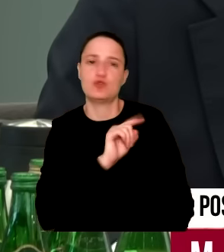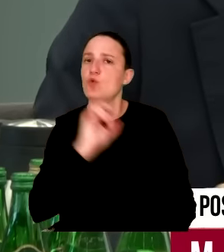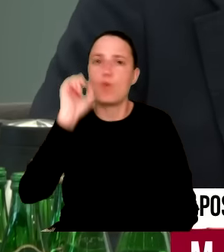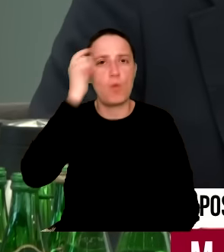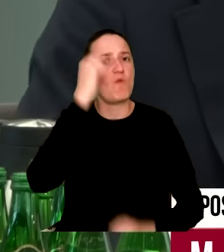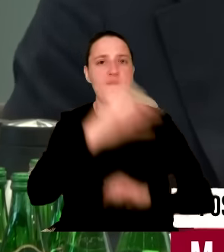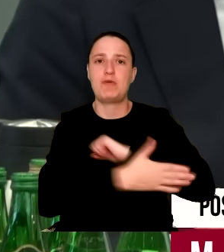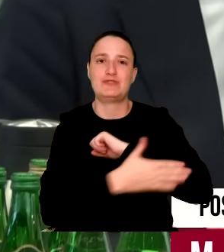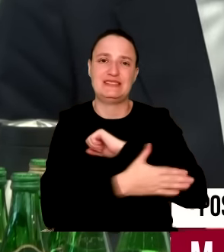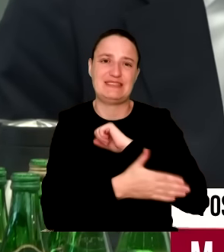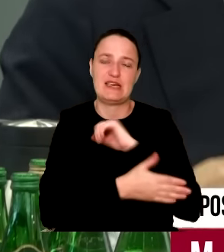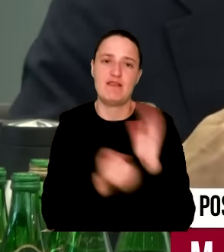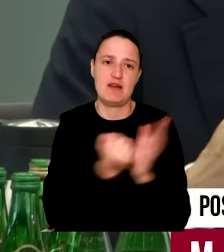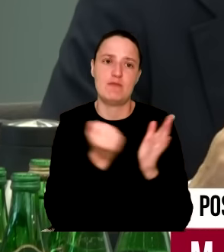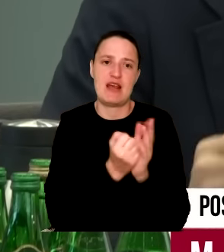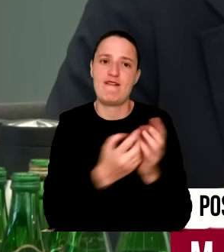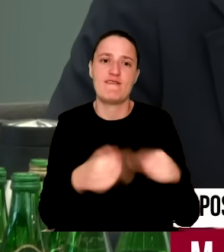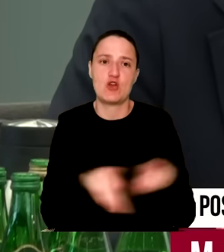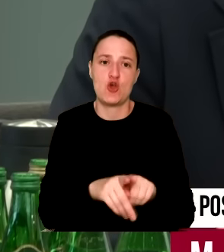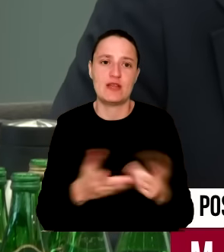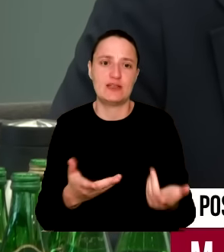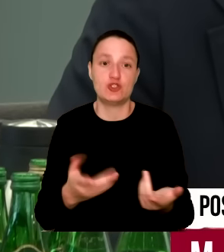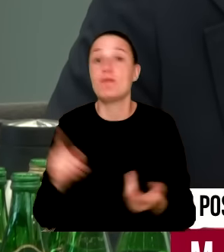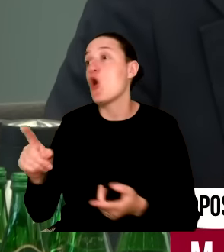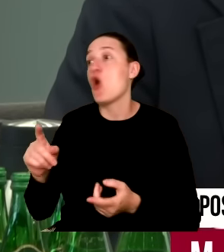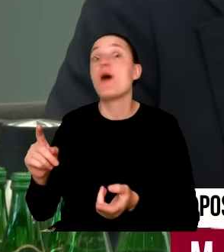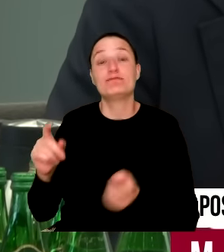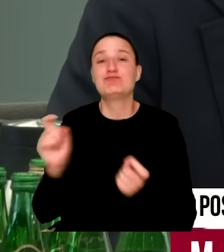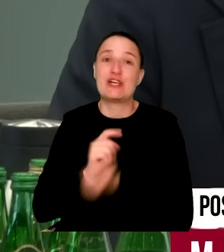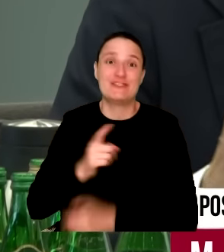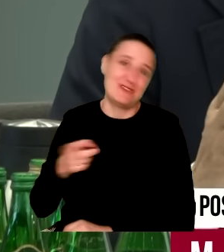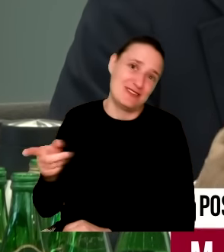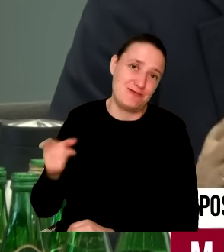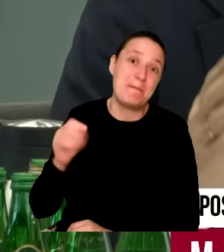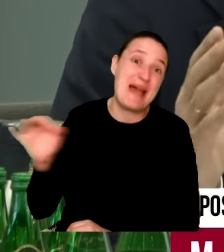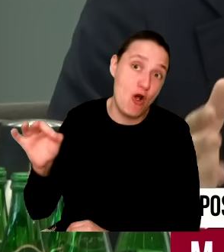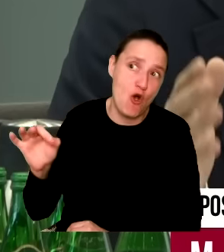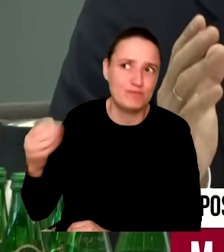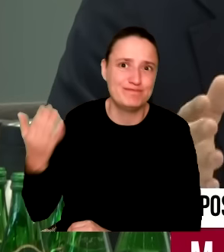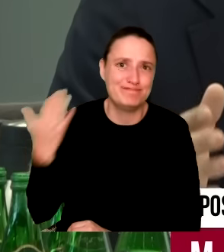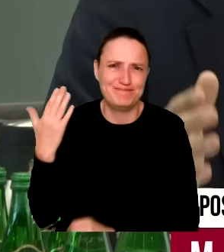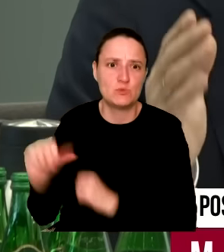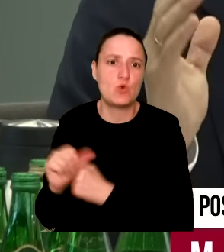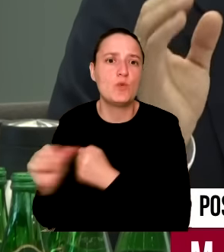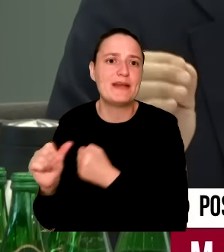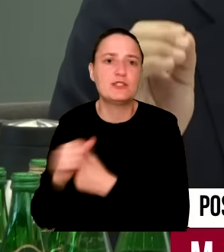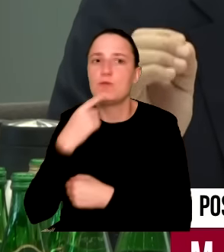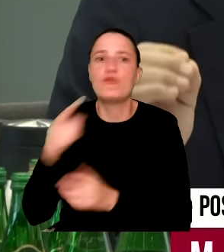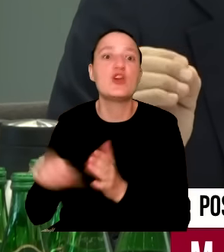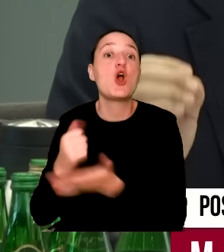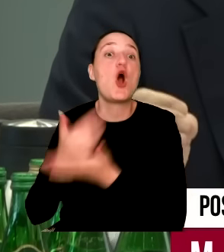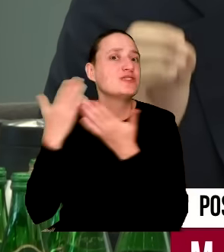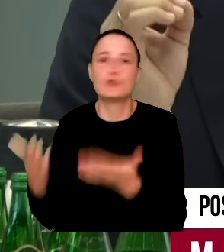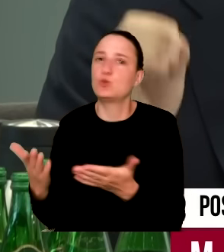prawem do wykonania bo w przeciwieństwie do Platformy Obywatelskiej która w ostatnich dokumentach potwierdziła że konstytucja polska nie jest